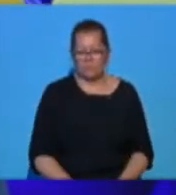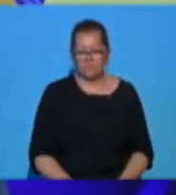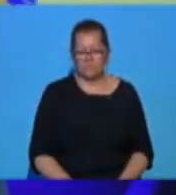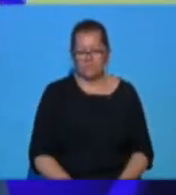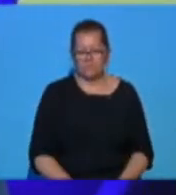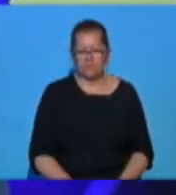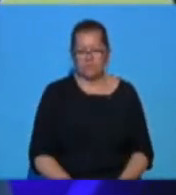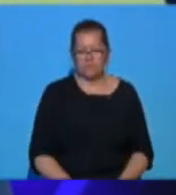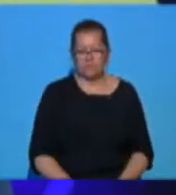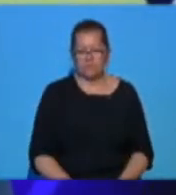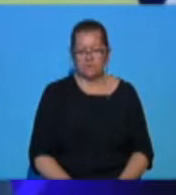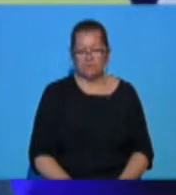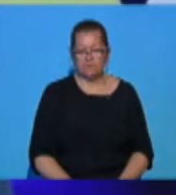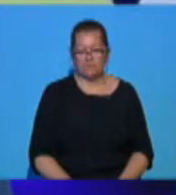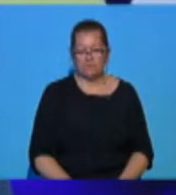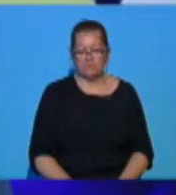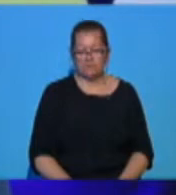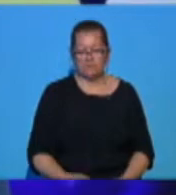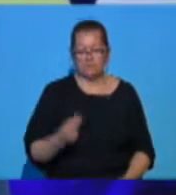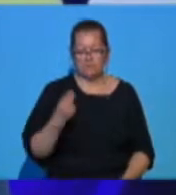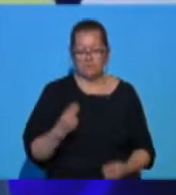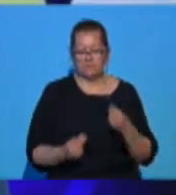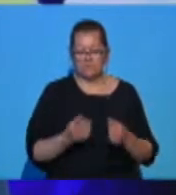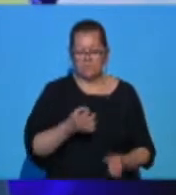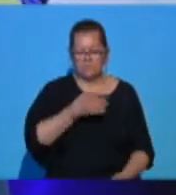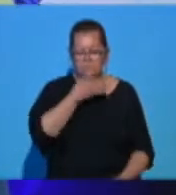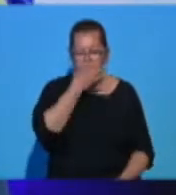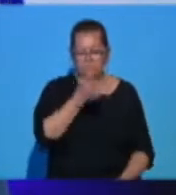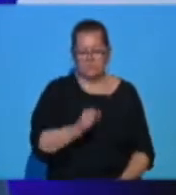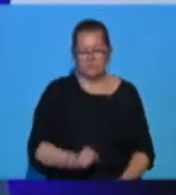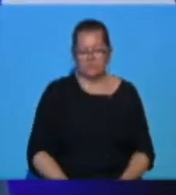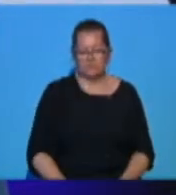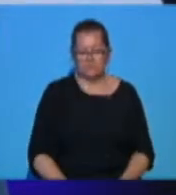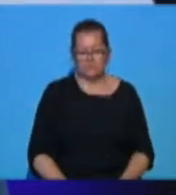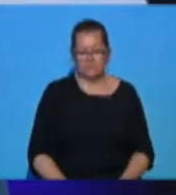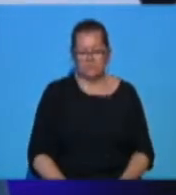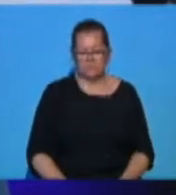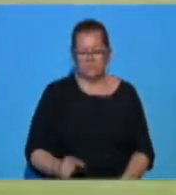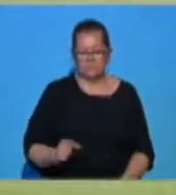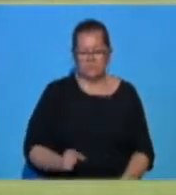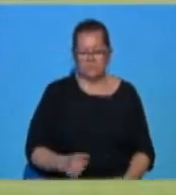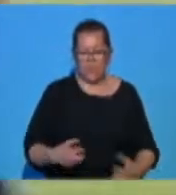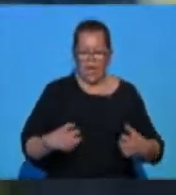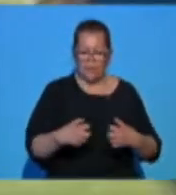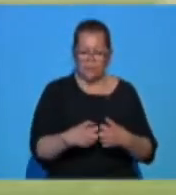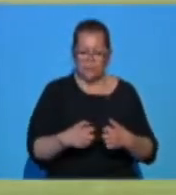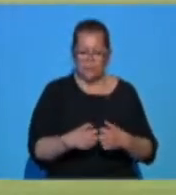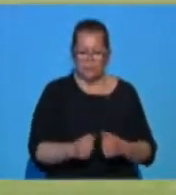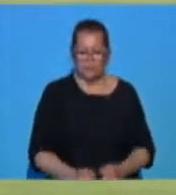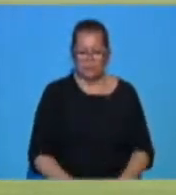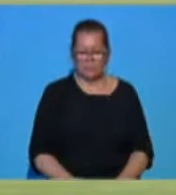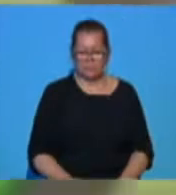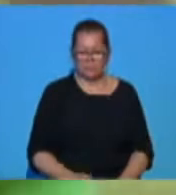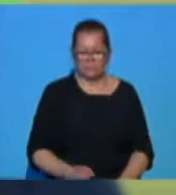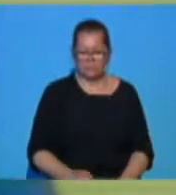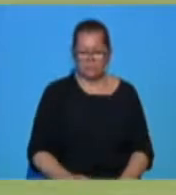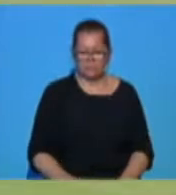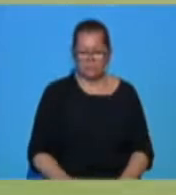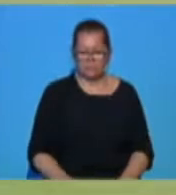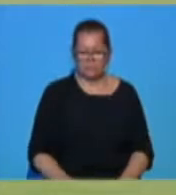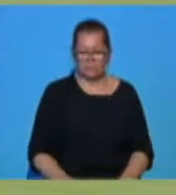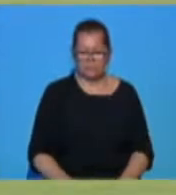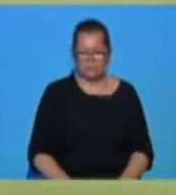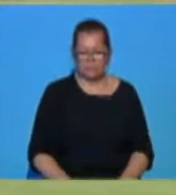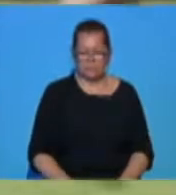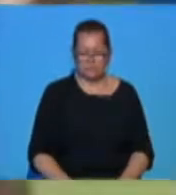care au acuzat după meciul de la CFR anumite accidentări. Cred eu că